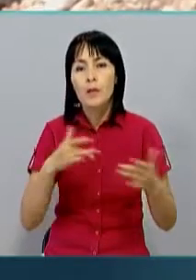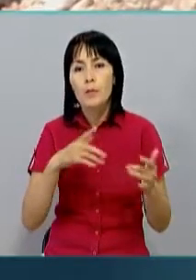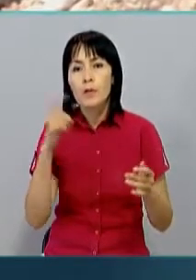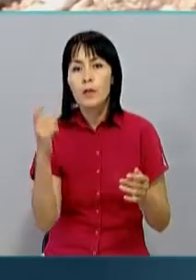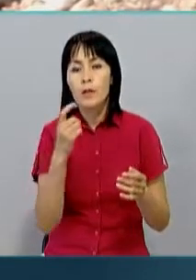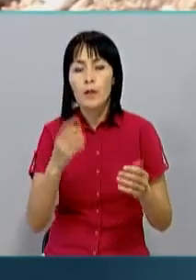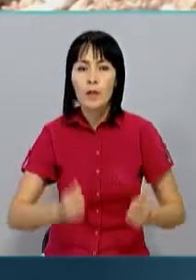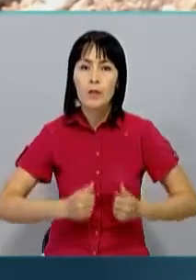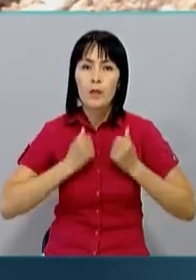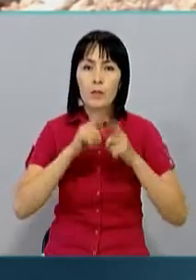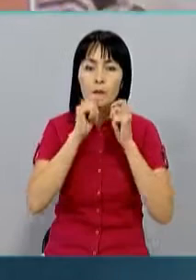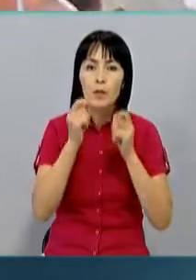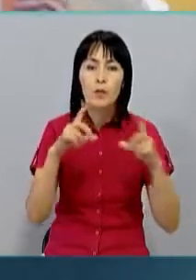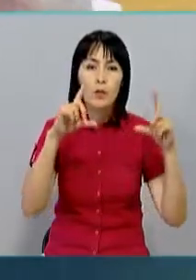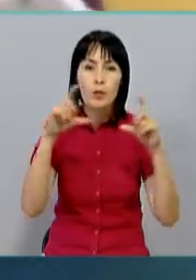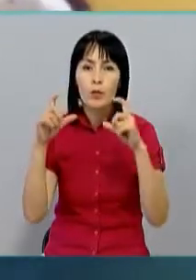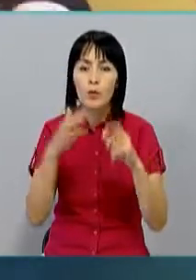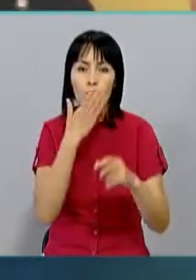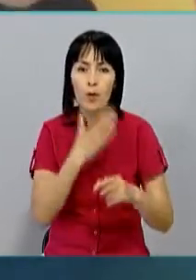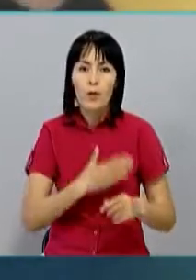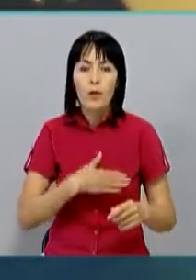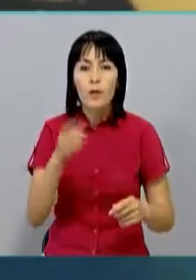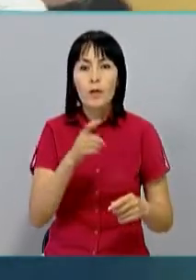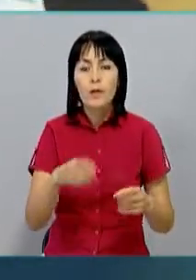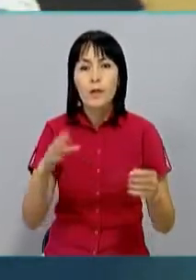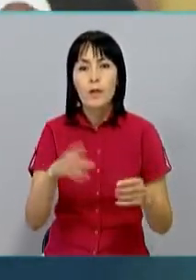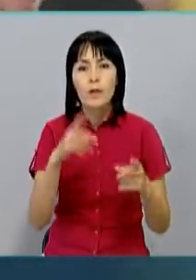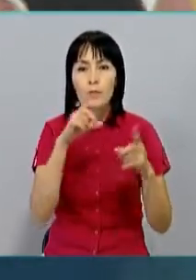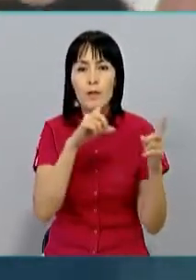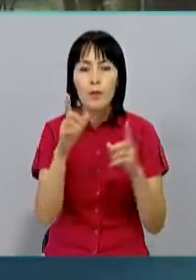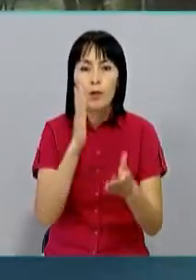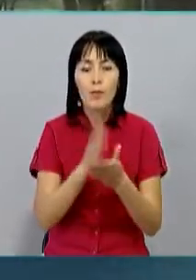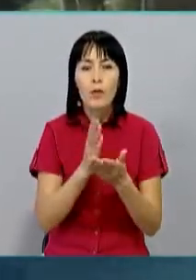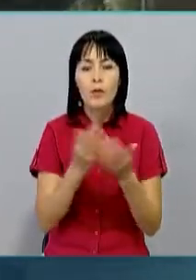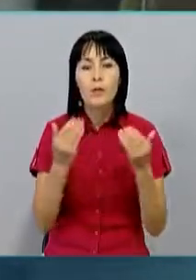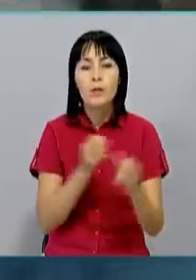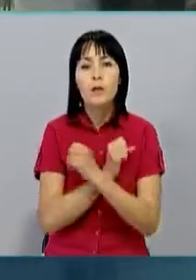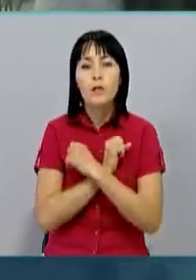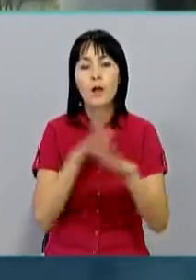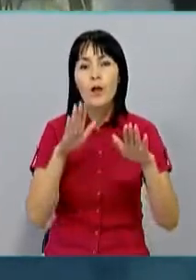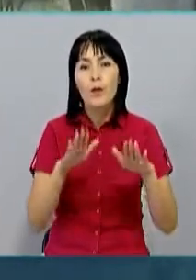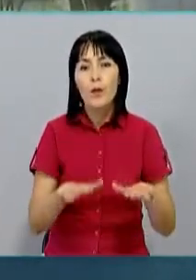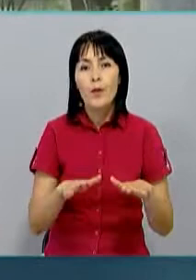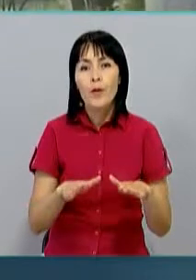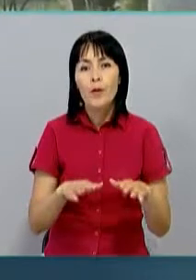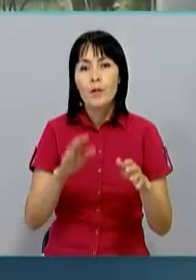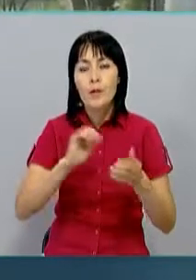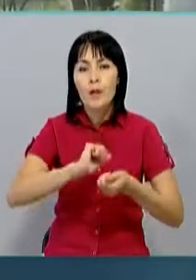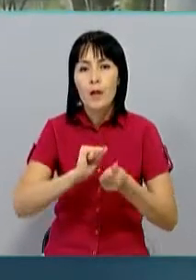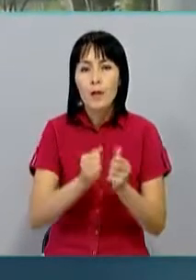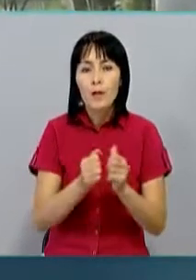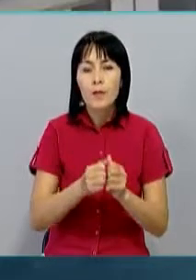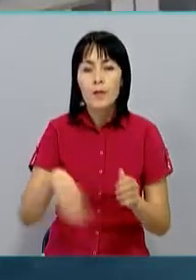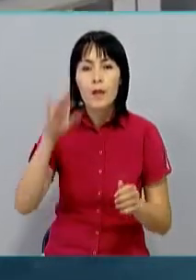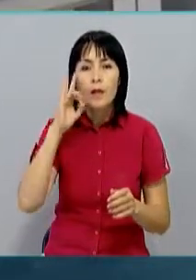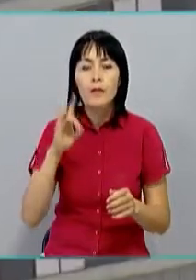шабыт сыйлайды. Ал суретке түсуді ұнататын жандарға арнайы селфи аймақ жабдықталады. Демалыс орнының дәл ортасында граниттен Қазақстанның атлас